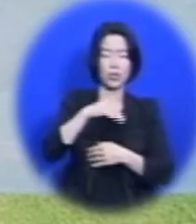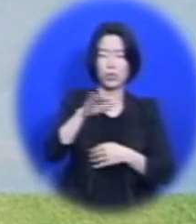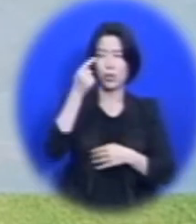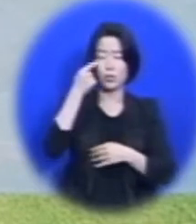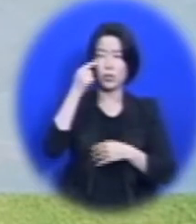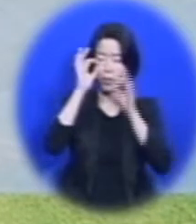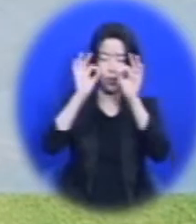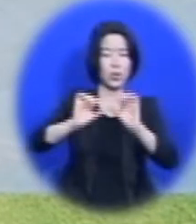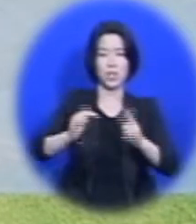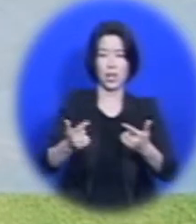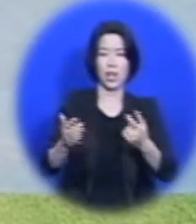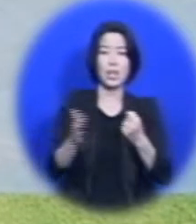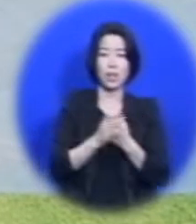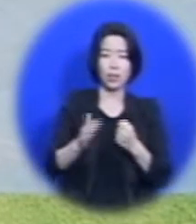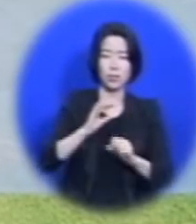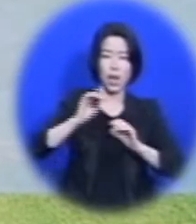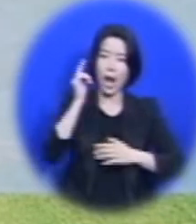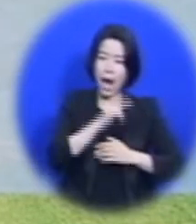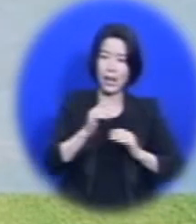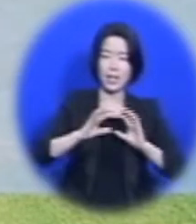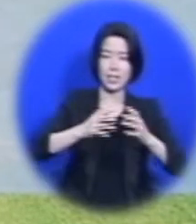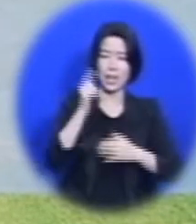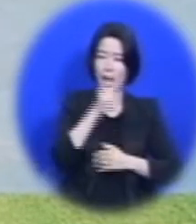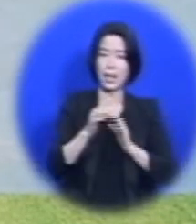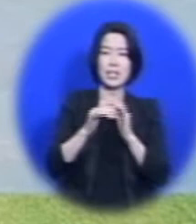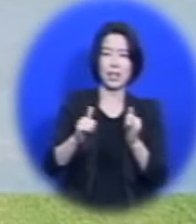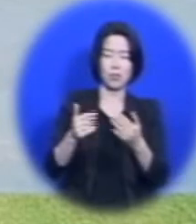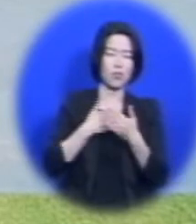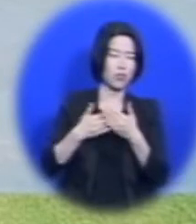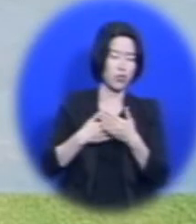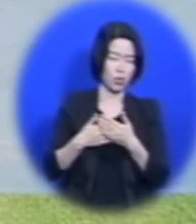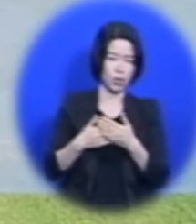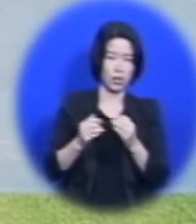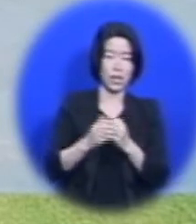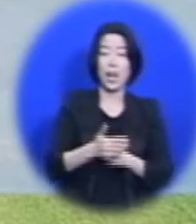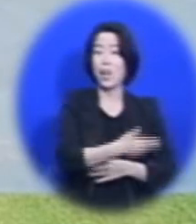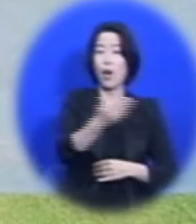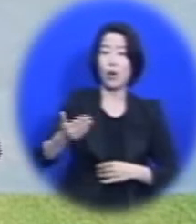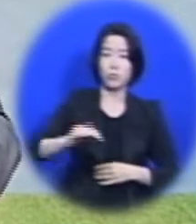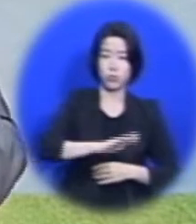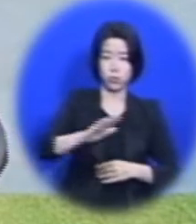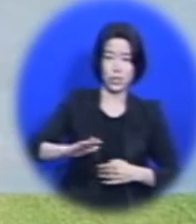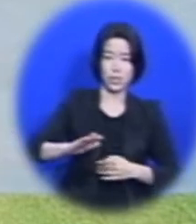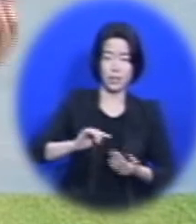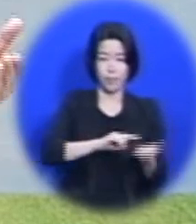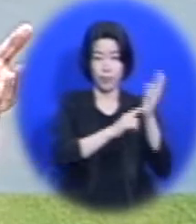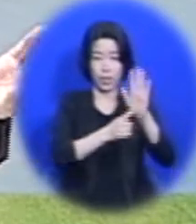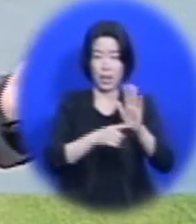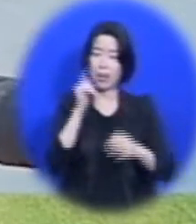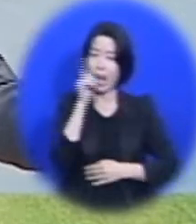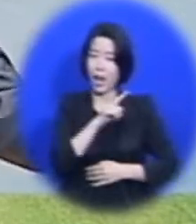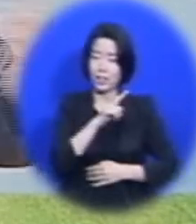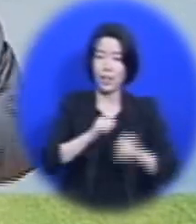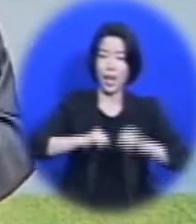말이에요. 이러니 악한 세상, 악한 사람이 두려운 거예요. 여러분, 우리는 드러내놓고 악을